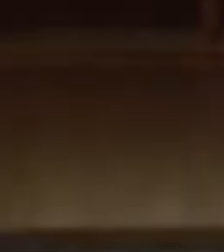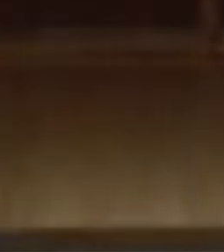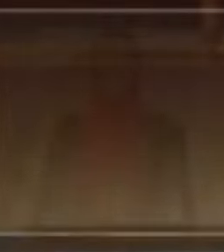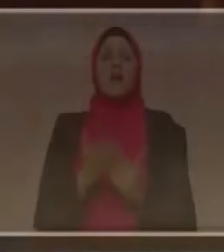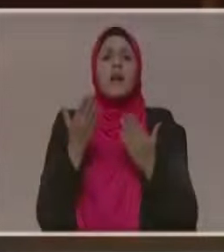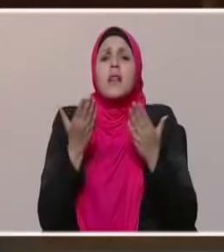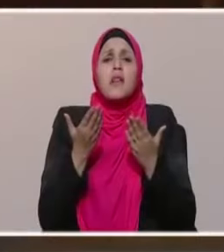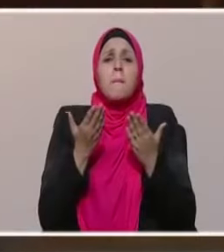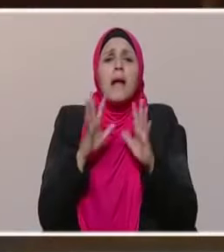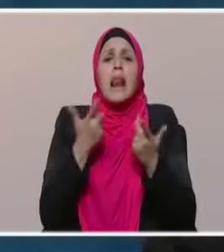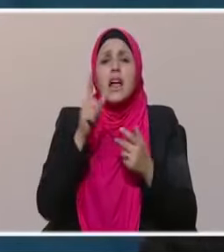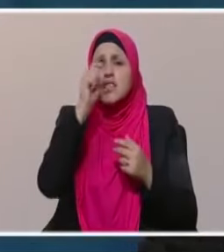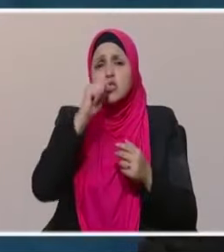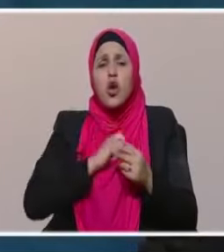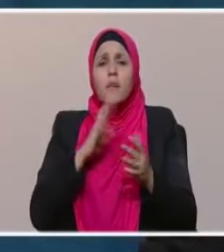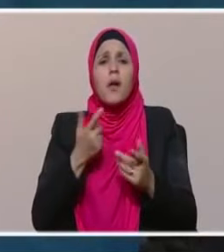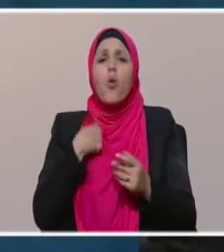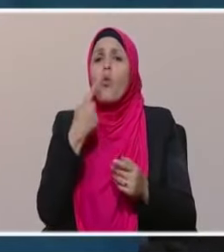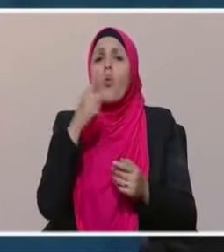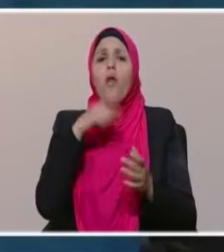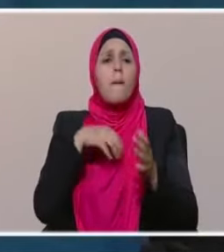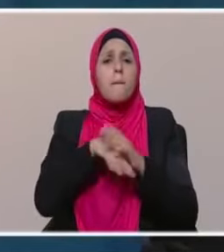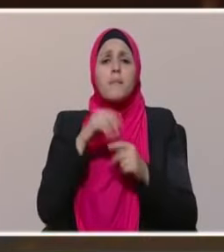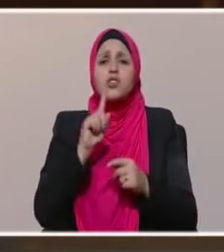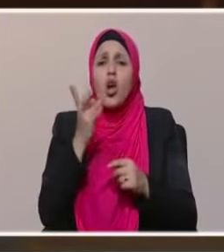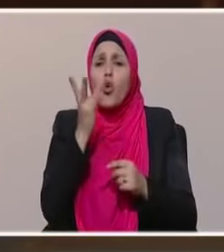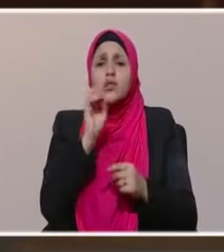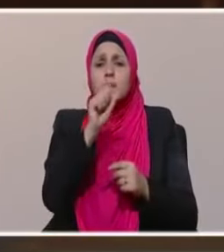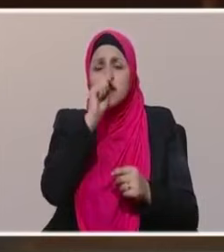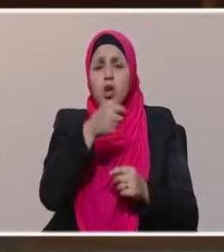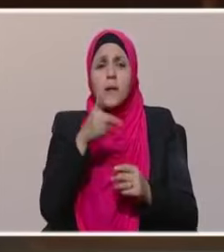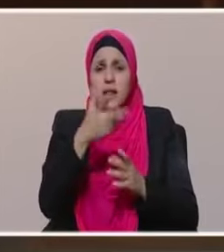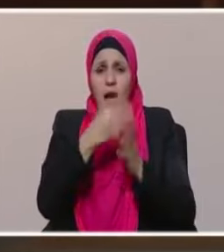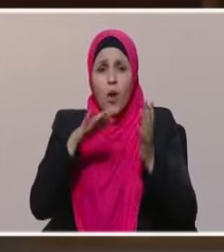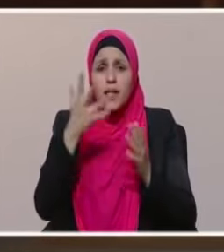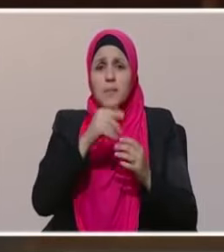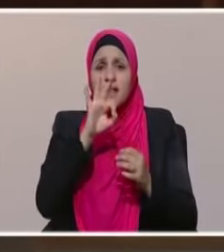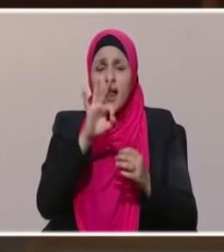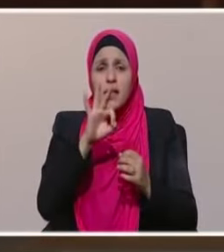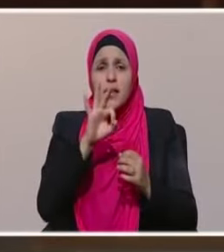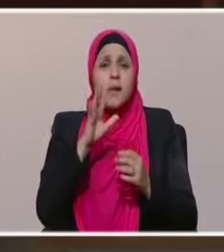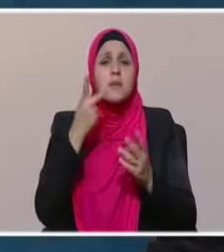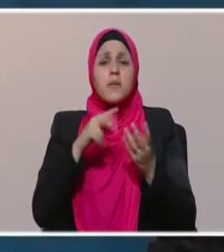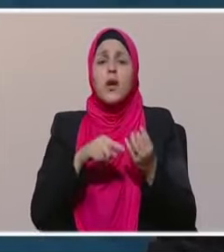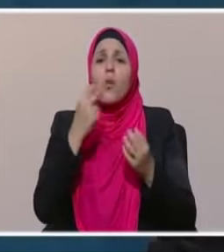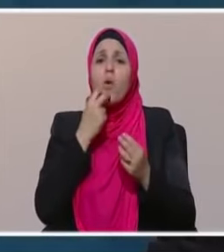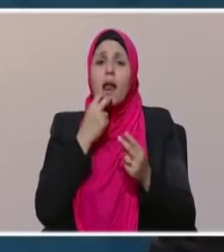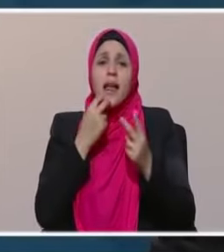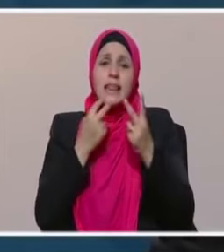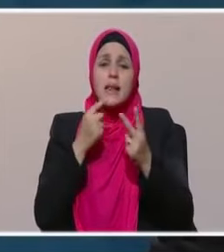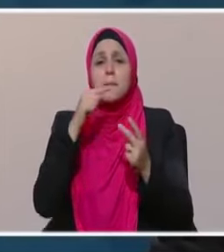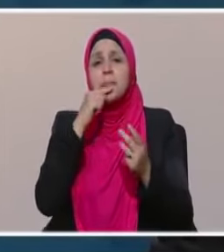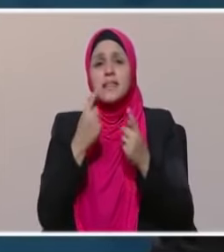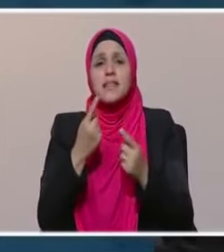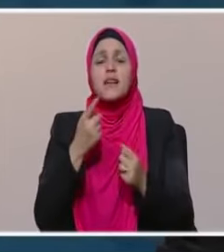طب هو ظلمك كده ليه جوزك؟ والله ما عملت له حاجه، والله العظيم ما عملت له حاجه. انت عندك ثلاث اولاد؟ ولدين. هم مين ومين ومين؟ ولدين وبنت.